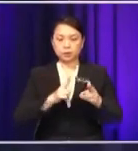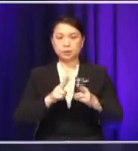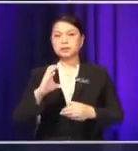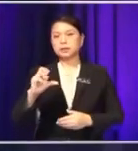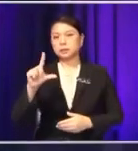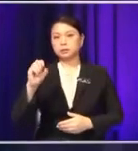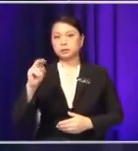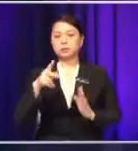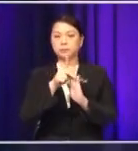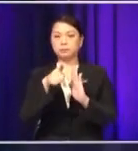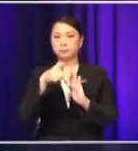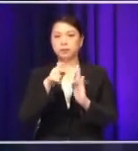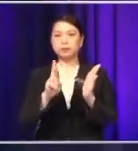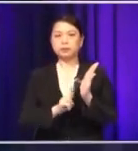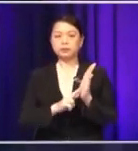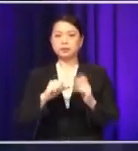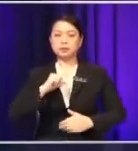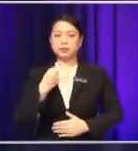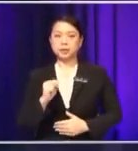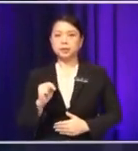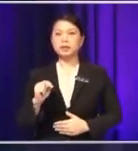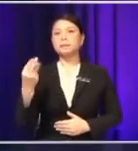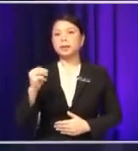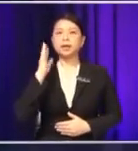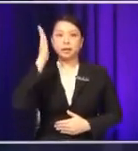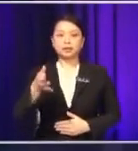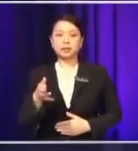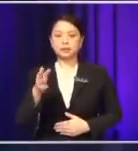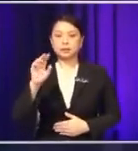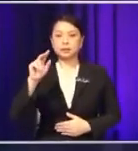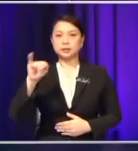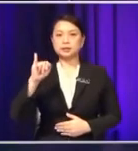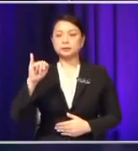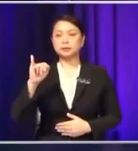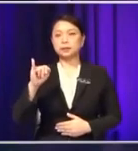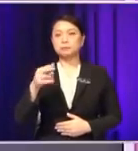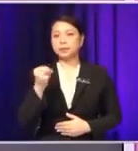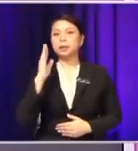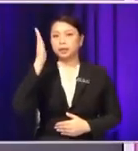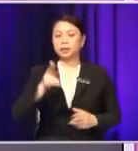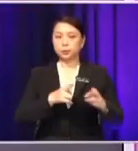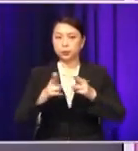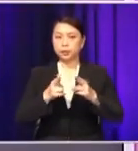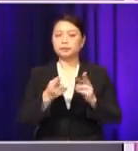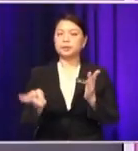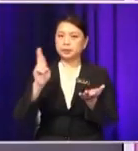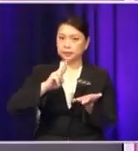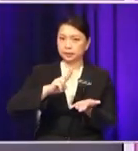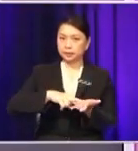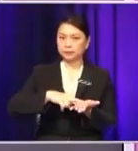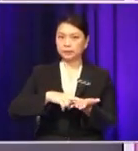Ria. Pertama, mereka akan menguruskan pendaftaran. Jadi saya maklumkan tadi sebelum ini, calon persendirian mesti mendaftar